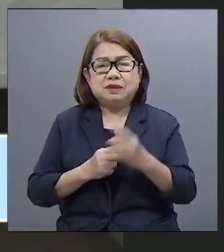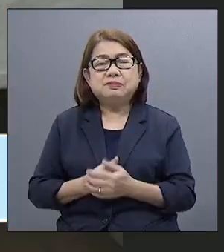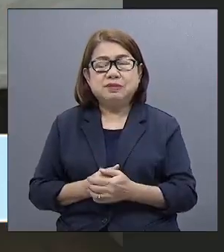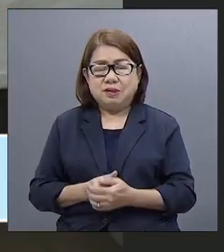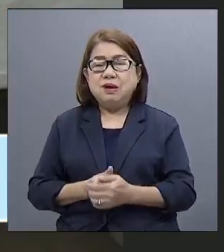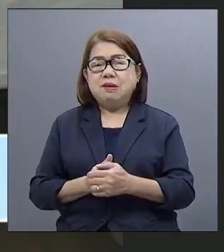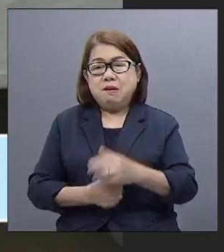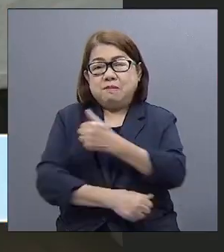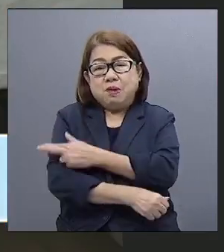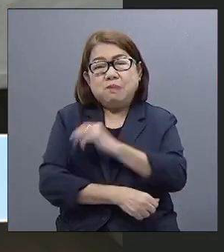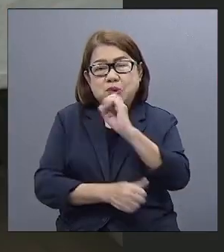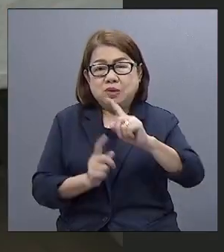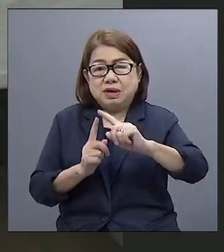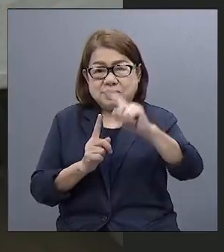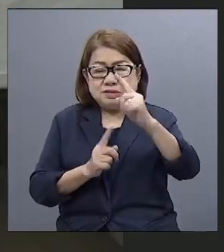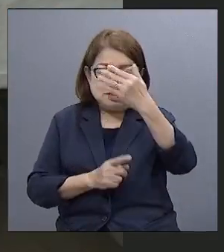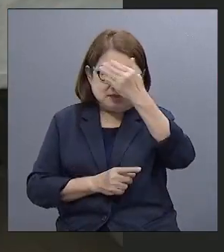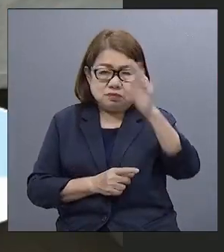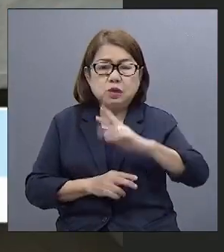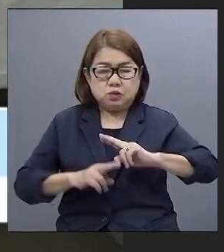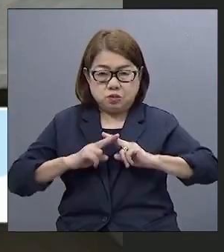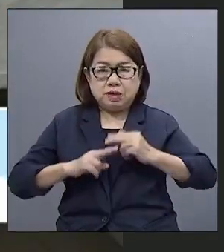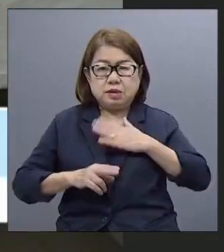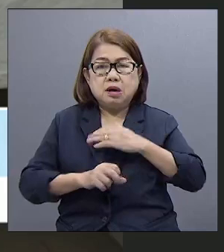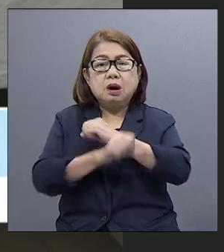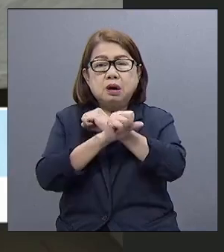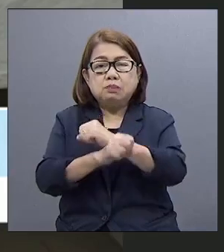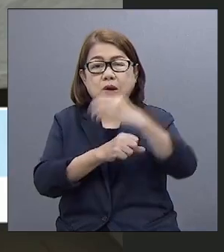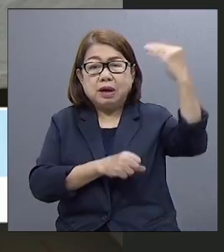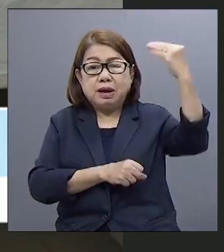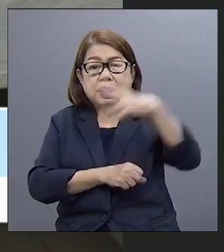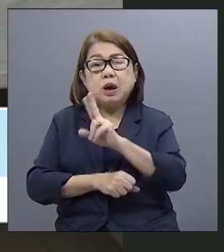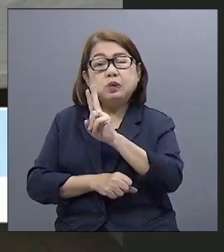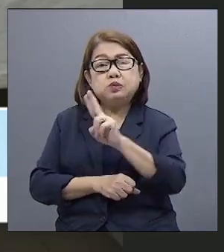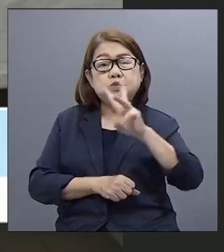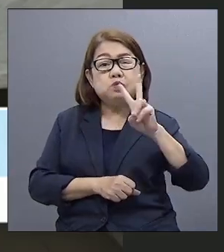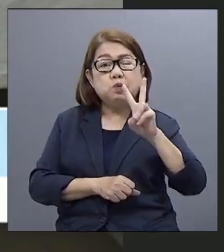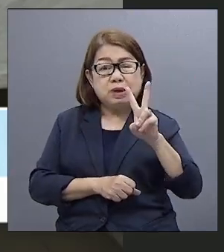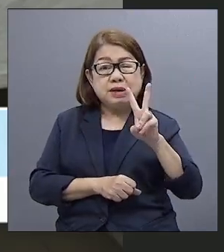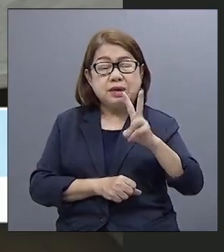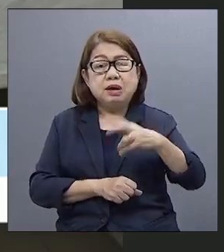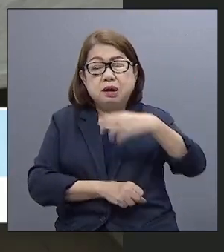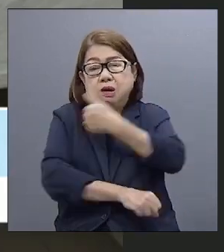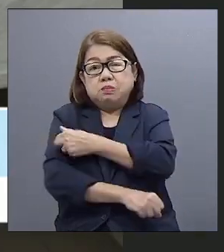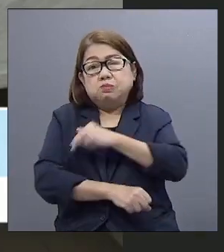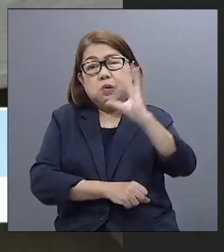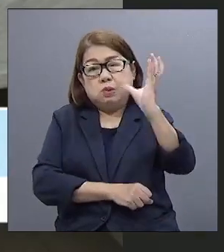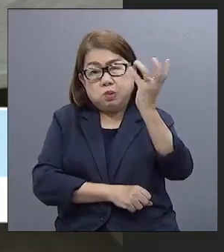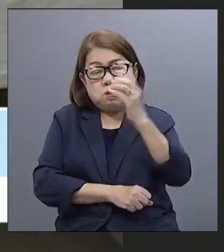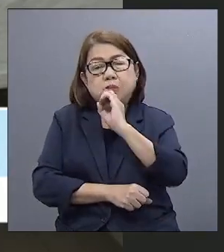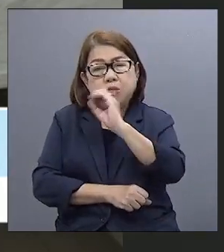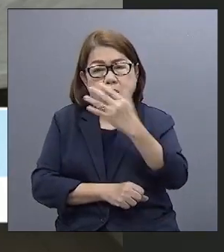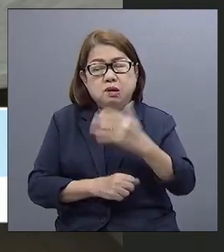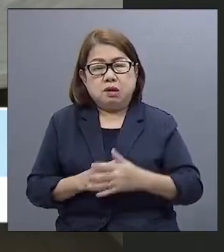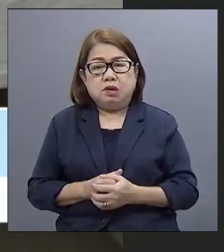ข้อแรกเลยก็คือว่าอย่าลืมนะครับปกป้องตัวเองจาก UV ด้วยนะครับเพราะนี่เป็นปัญหาสำคัญที่องค์การอนามัยโลกก็ชี้ไว้นะครับซึ่ง